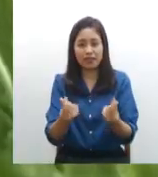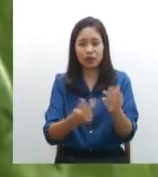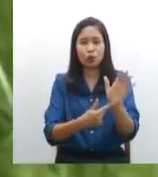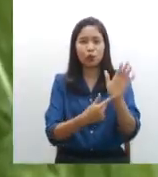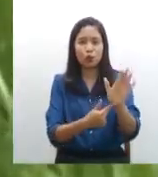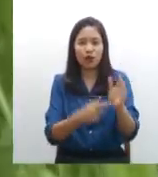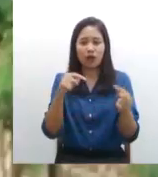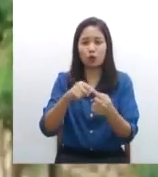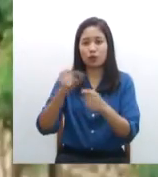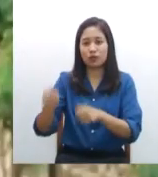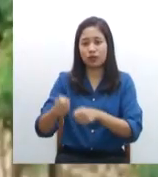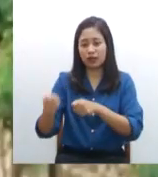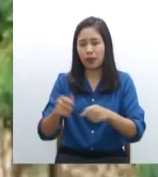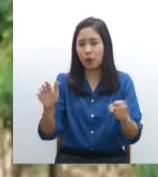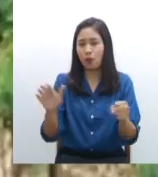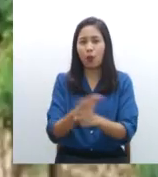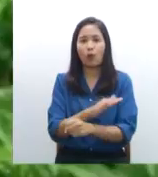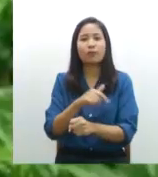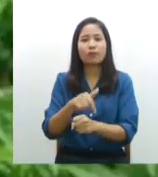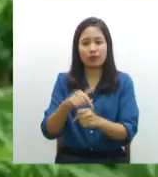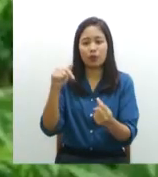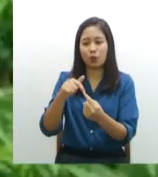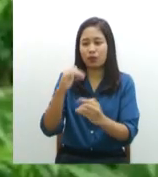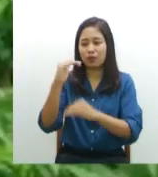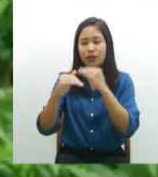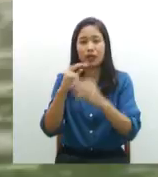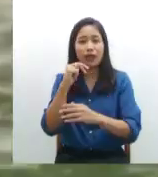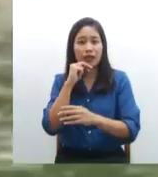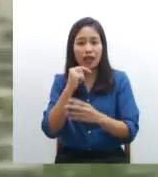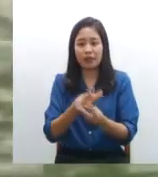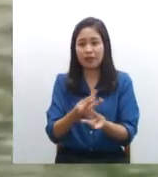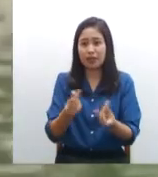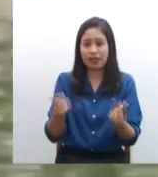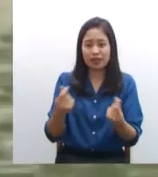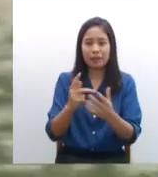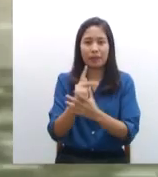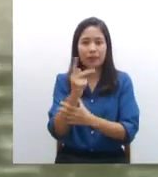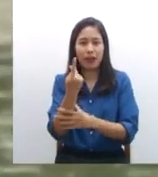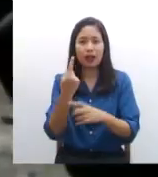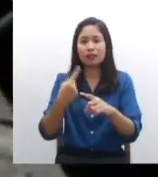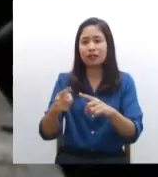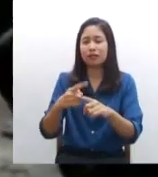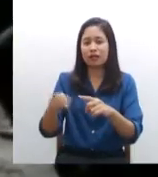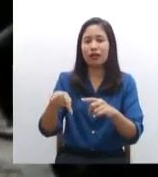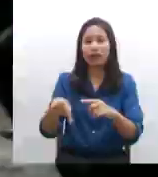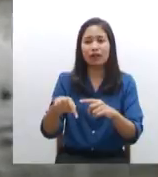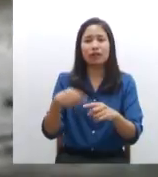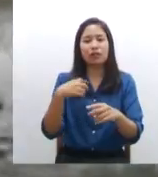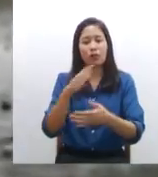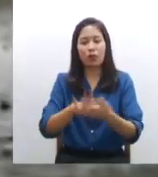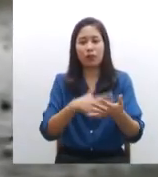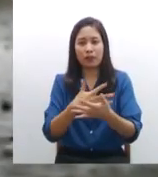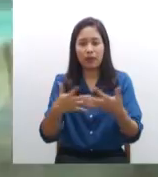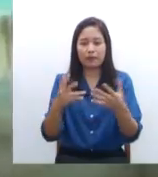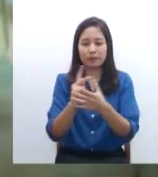ตรกรรมที่สมบูรณ์แบบทั้งการพัฒนาแหล่งน้ำฟื้นฟูสภาพป่าการพัฒนาดินวางแผนปลูกพืช